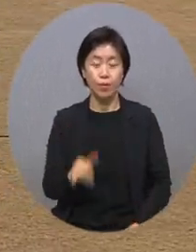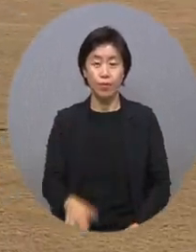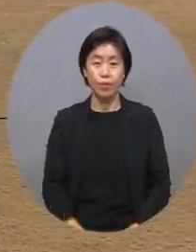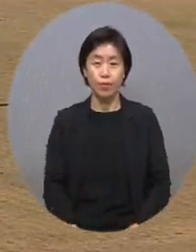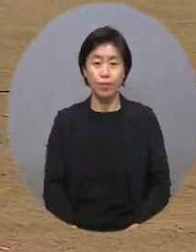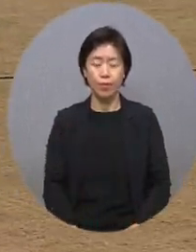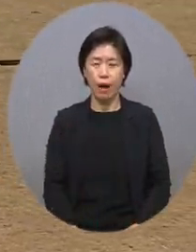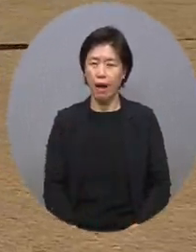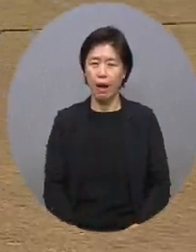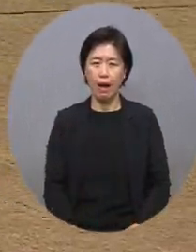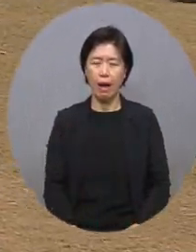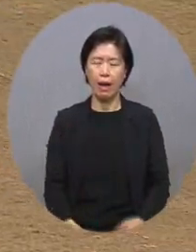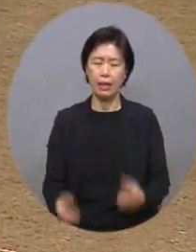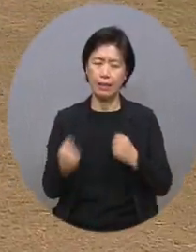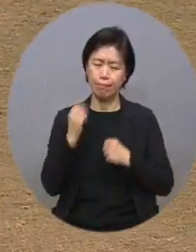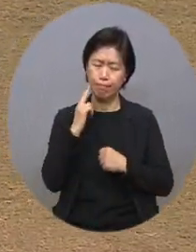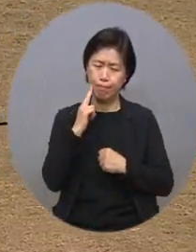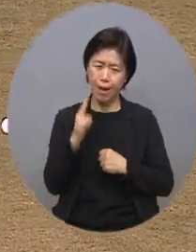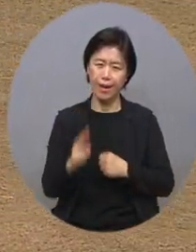이것도 너무 세다. 우와,